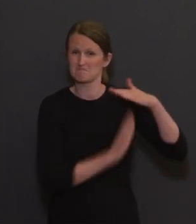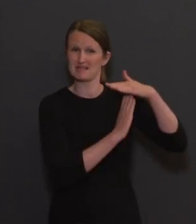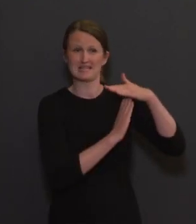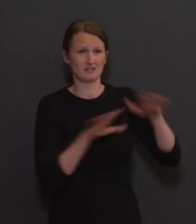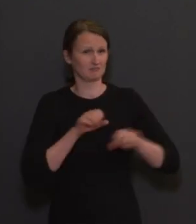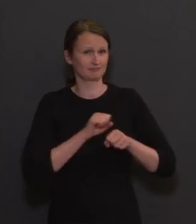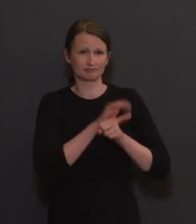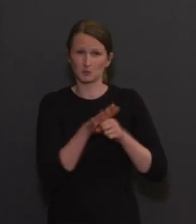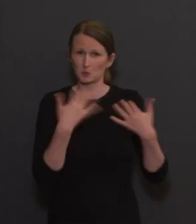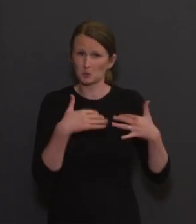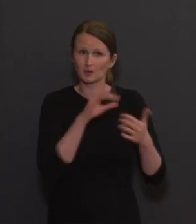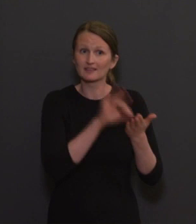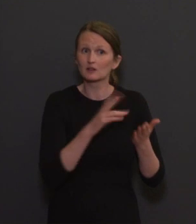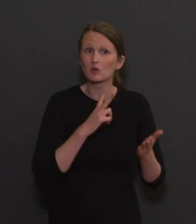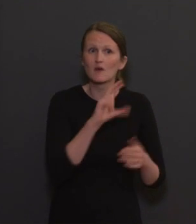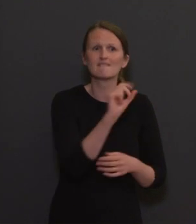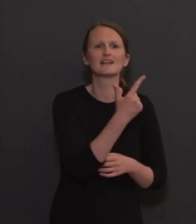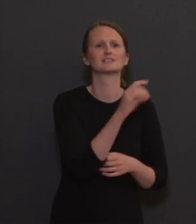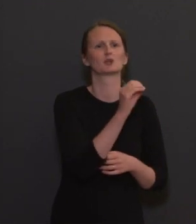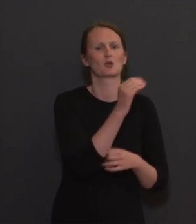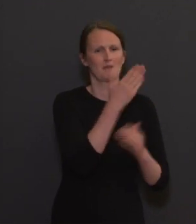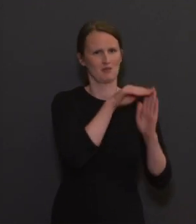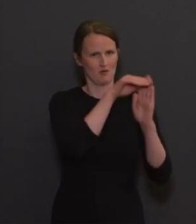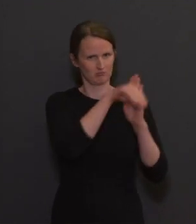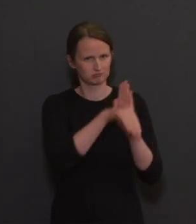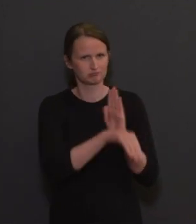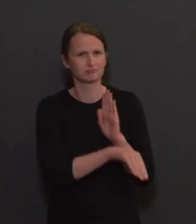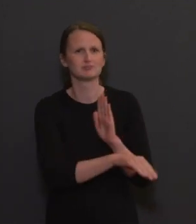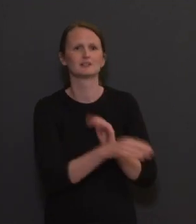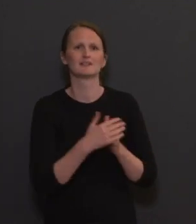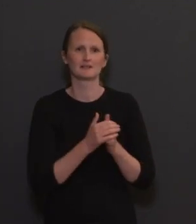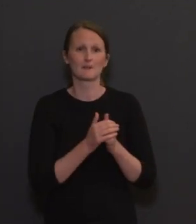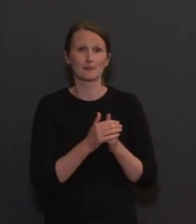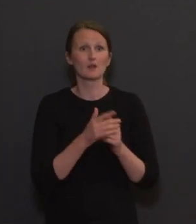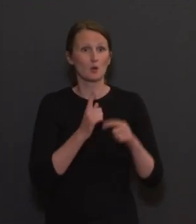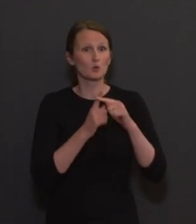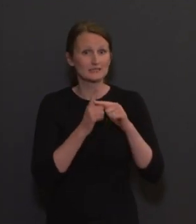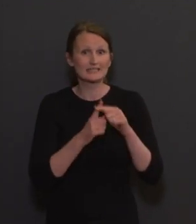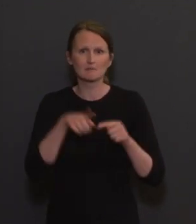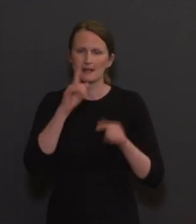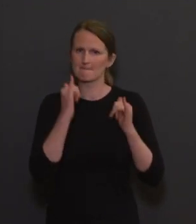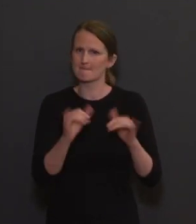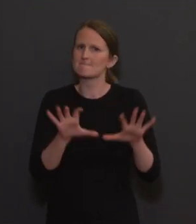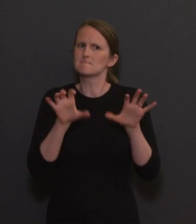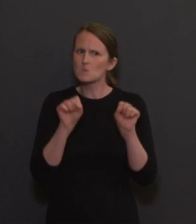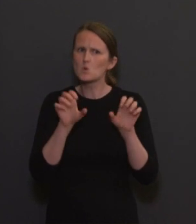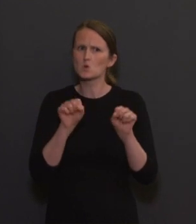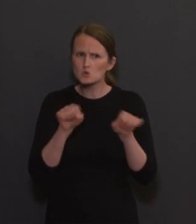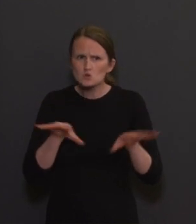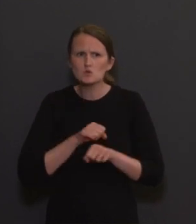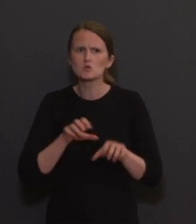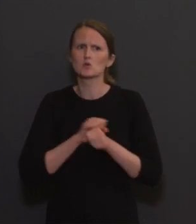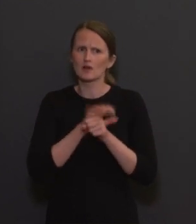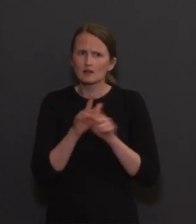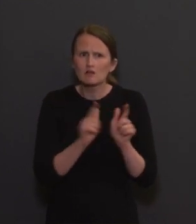point très positif, mais il est clair que nous restons en surchauffe, que nous restons avec un nombre important de contaminations dans notre pays et qu'il